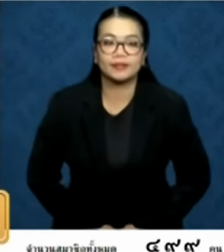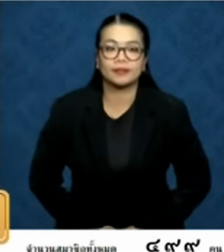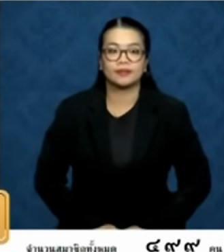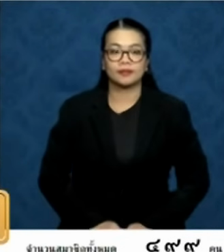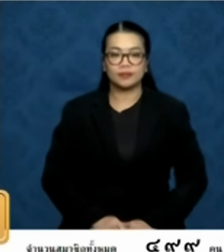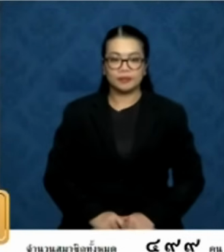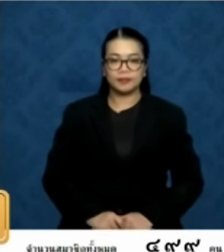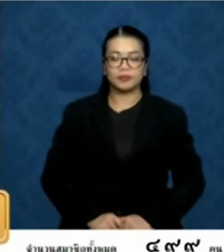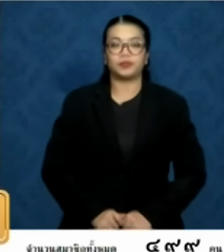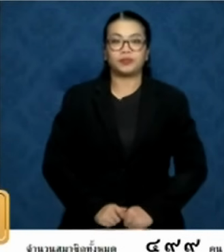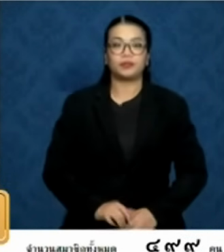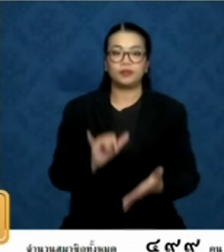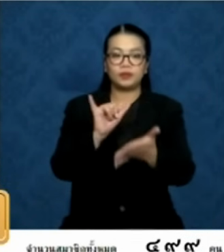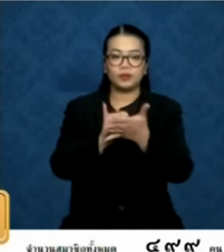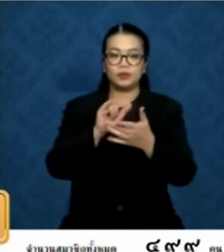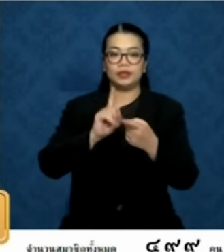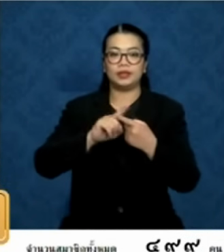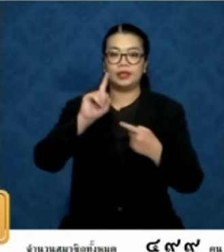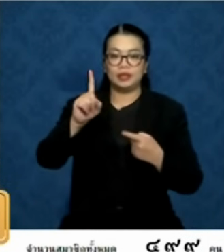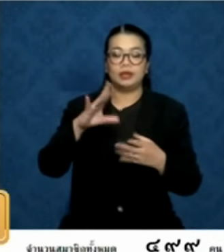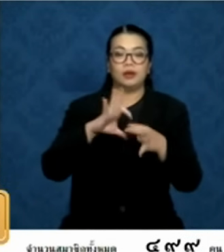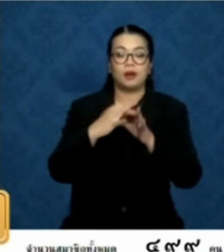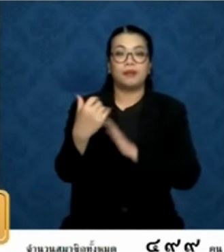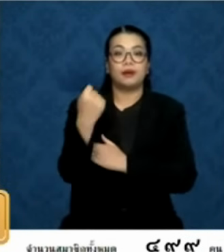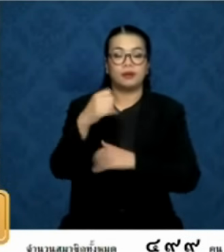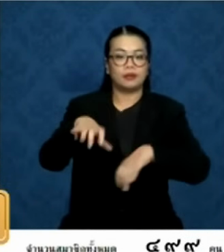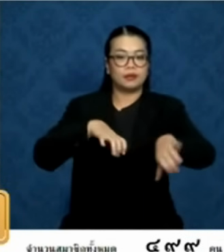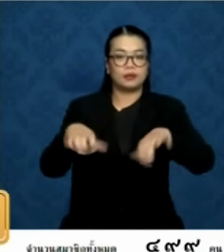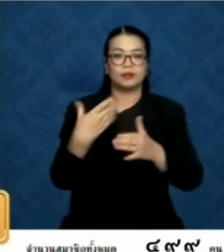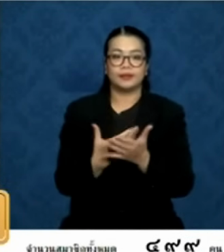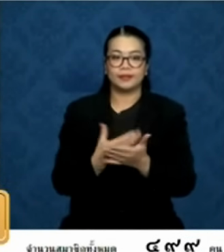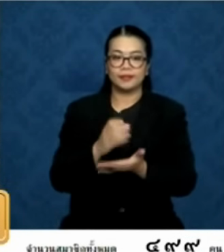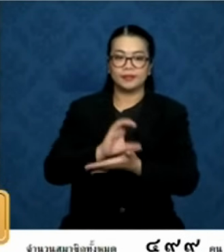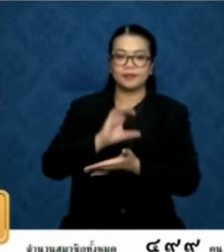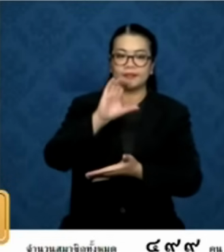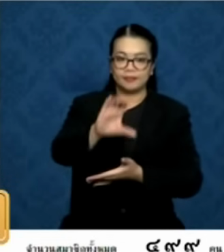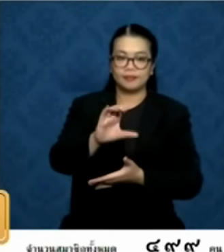ด้านความมั่นคงรัฐบาลได้จัดสรรงบประมาณรายจ่ายจำนวน